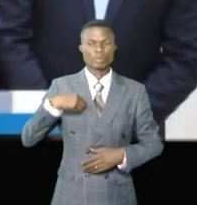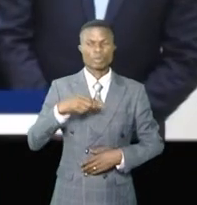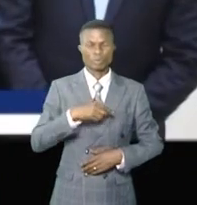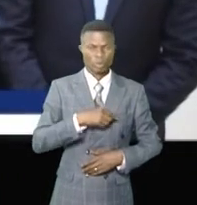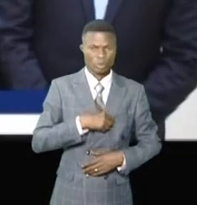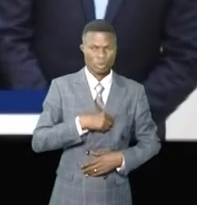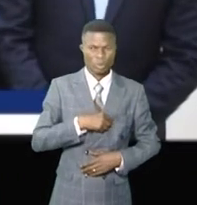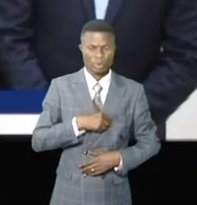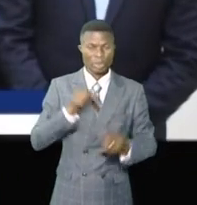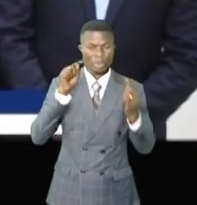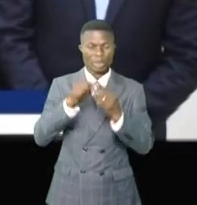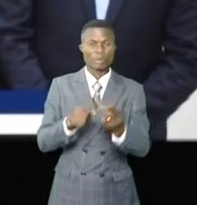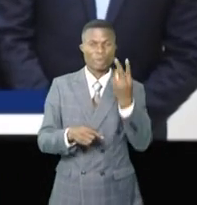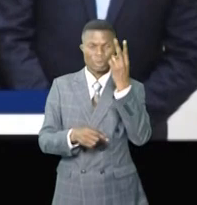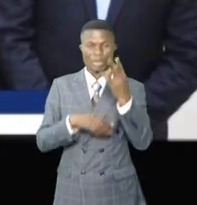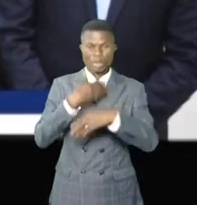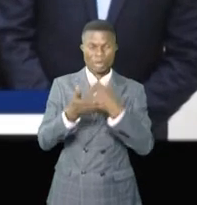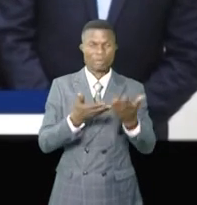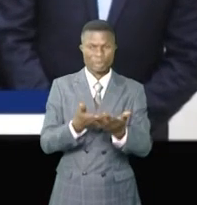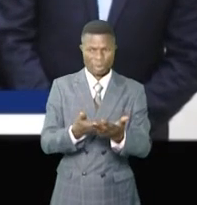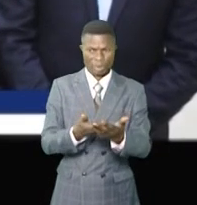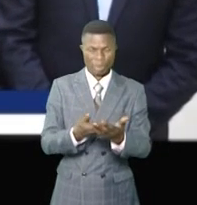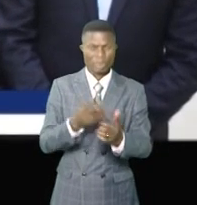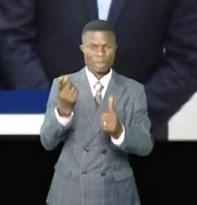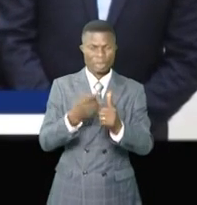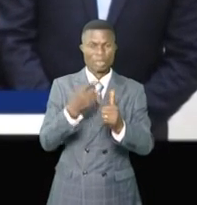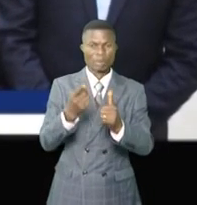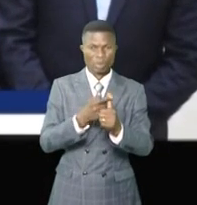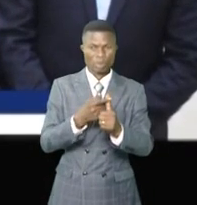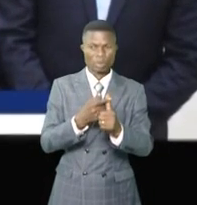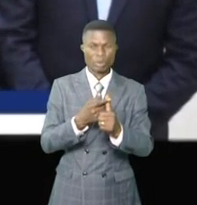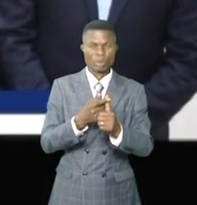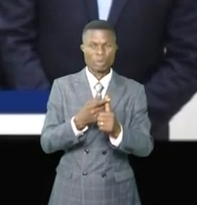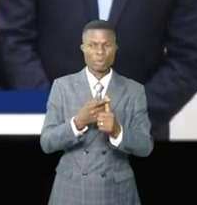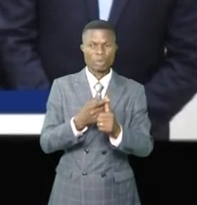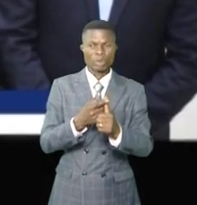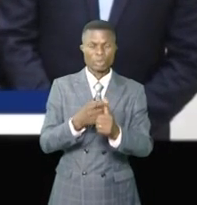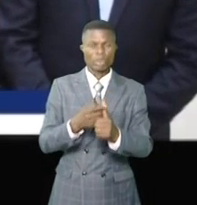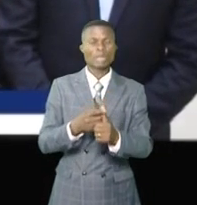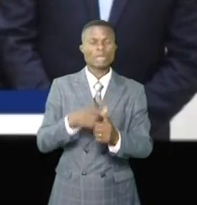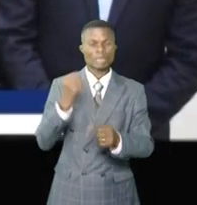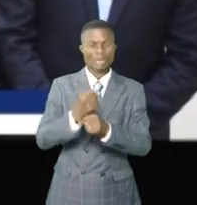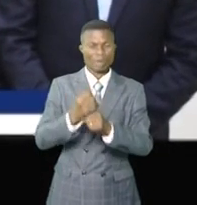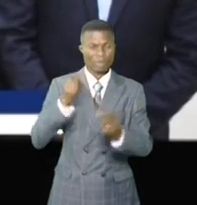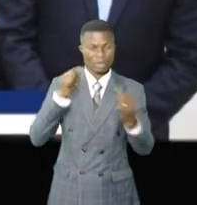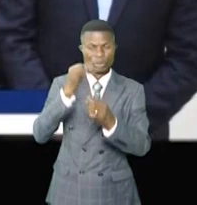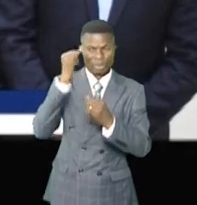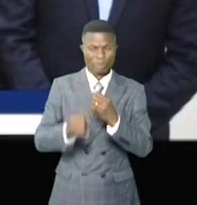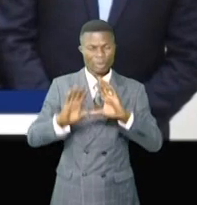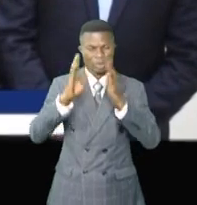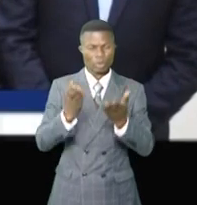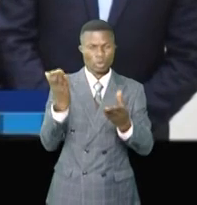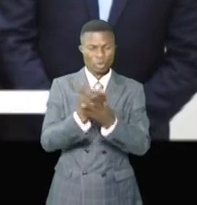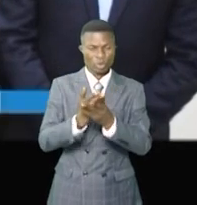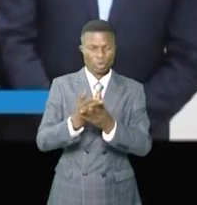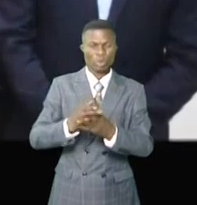eu deux objectifs à suivre. Le premier était de finaliser tous les textes